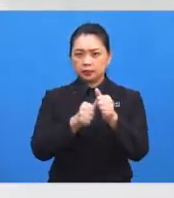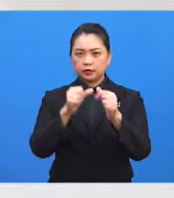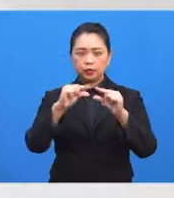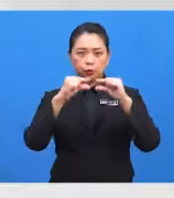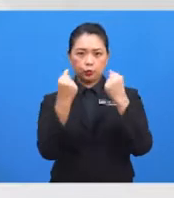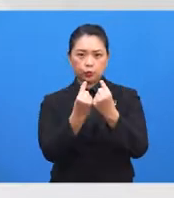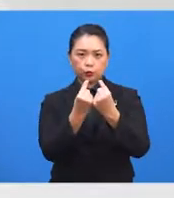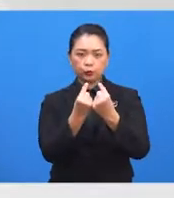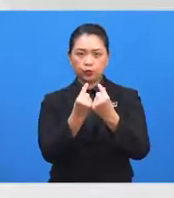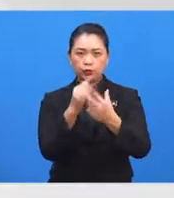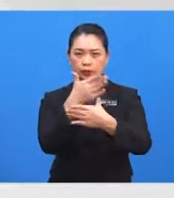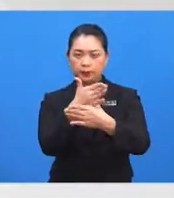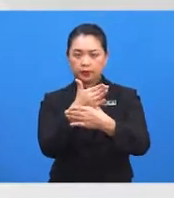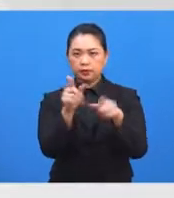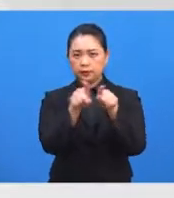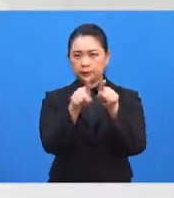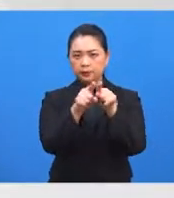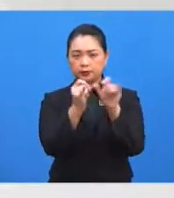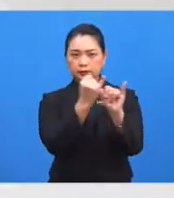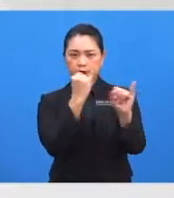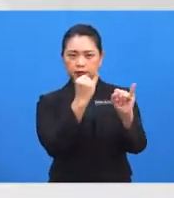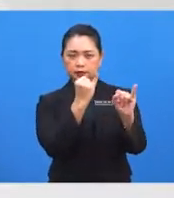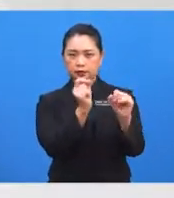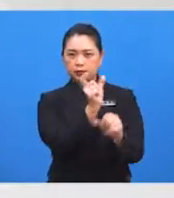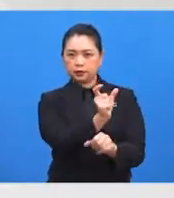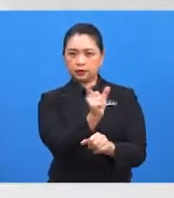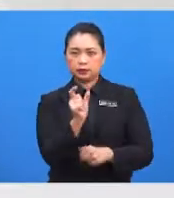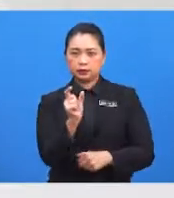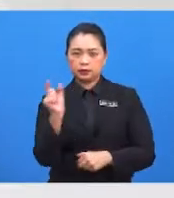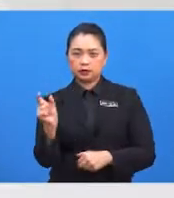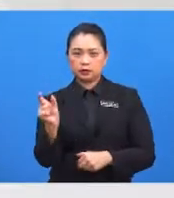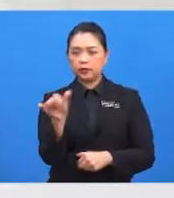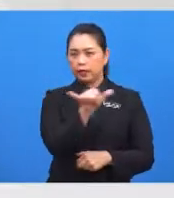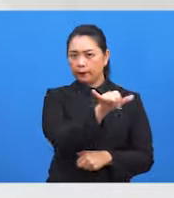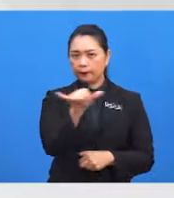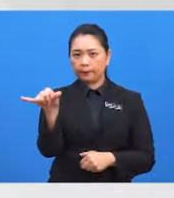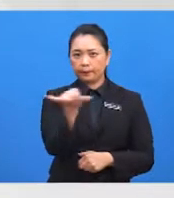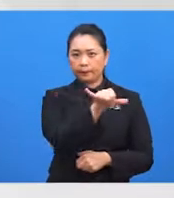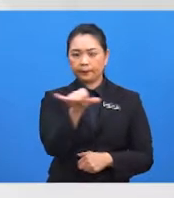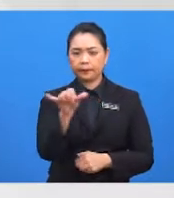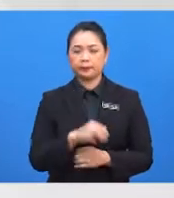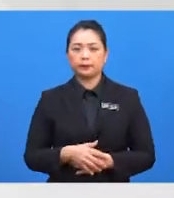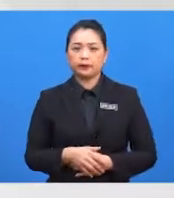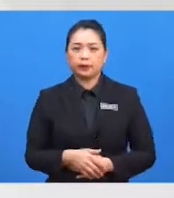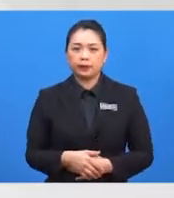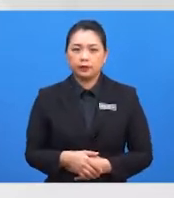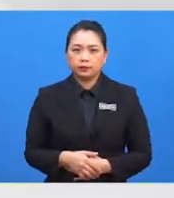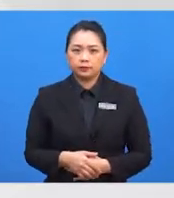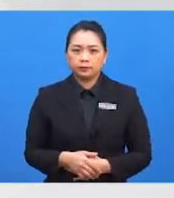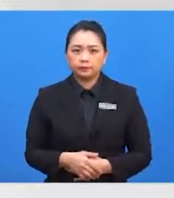sama jarak antara setiap kumpulan dengan saiz margin yang juga sama adalah